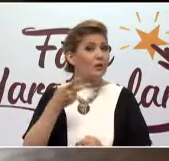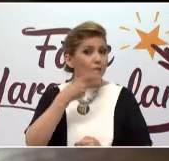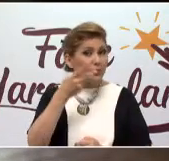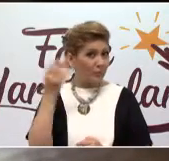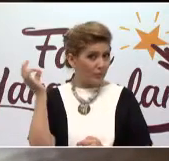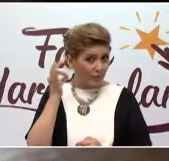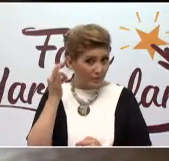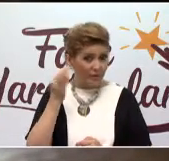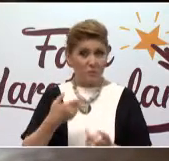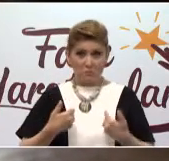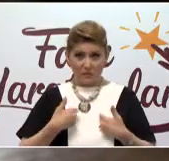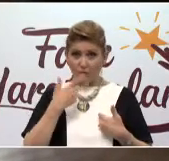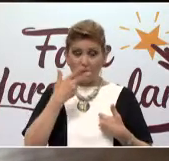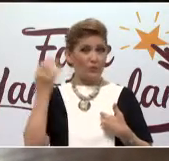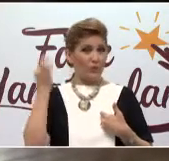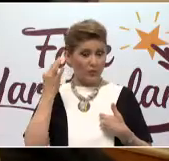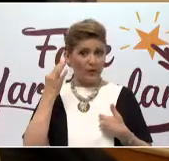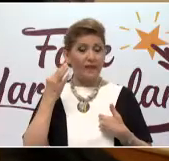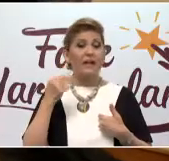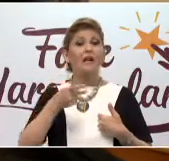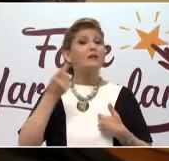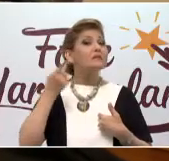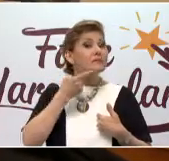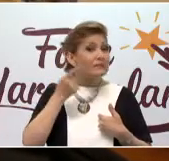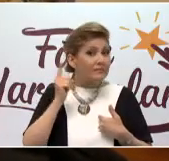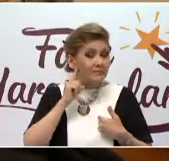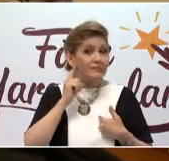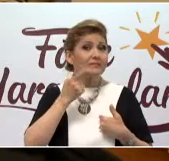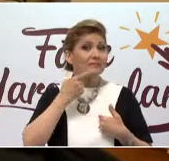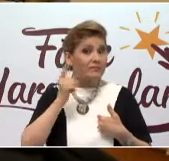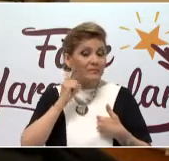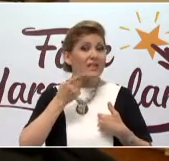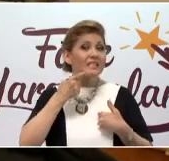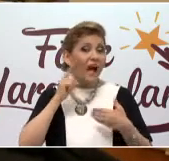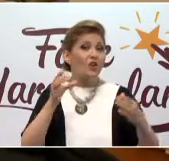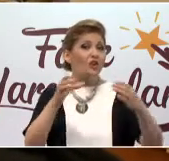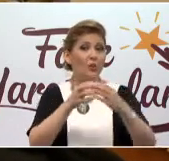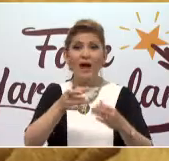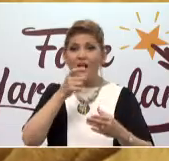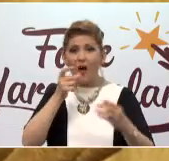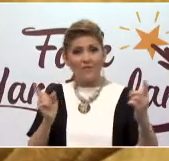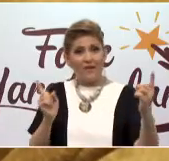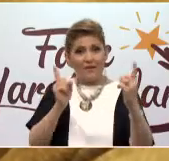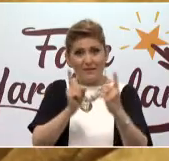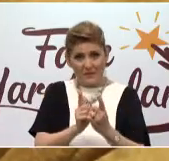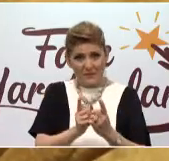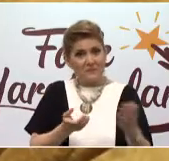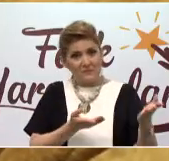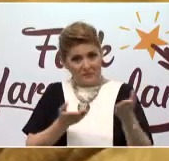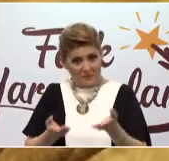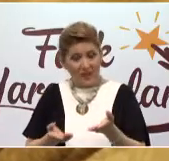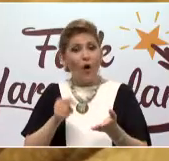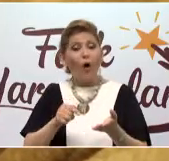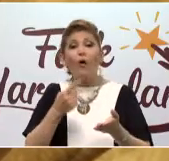toplumla, yani bizlerle tırnak içinde işitmeyen, yani işitme engelli ve sağır toplumu kahve aracılığıyla bir araya getirmekti. Ve